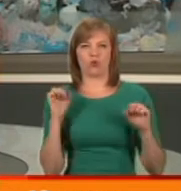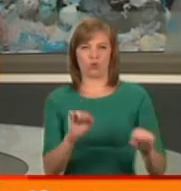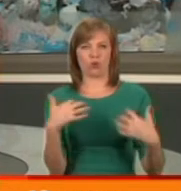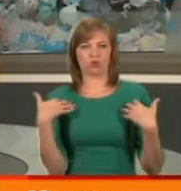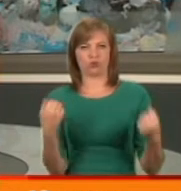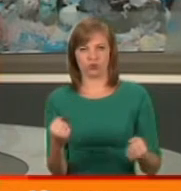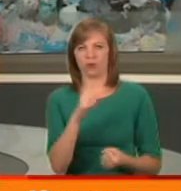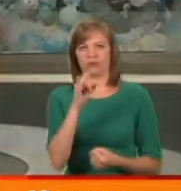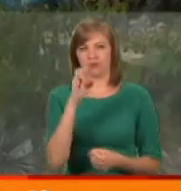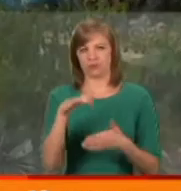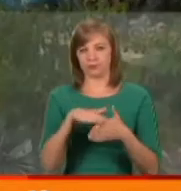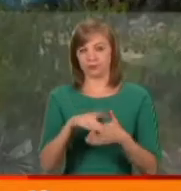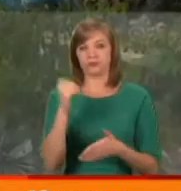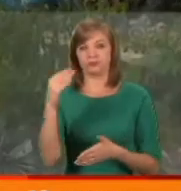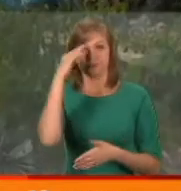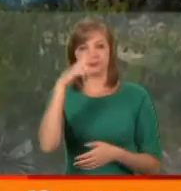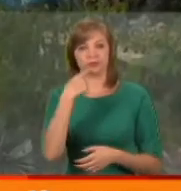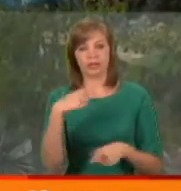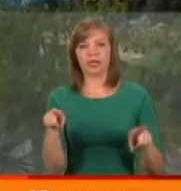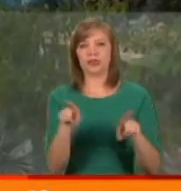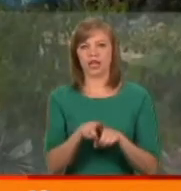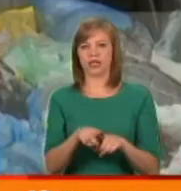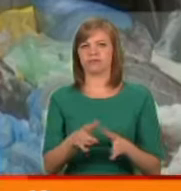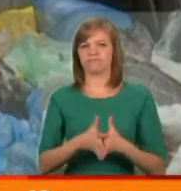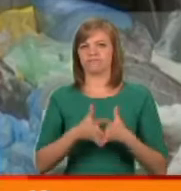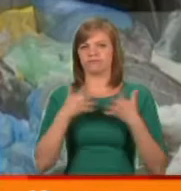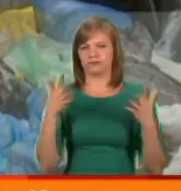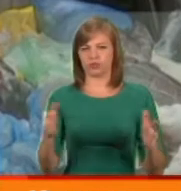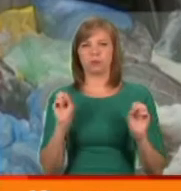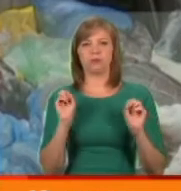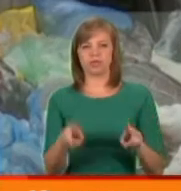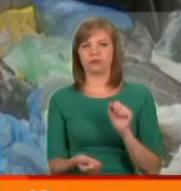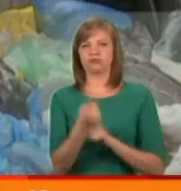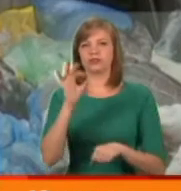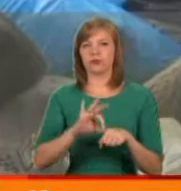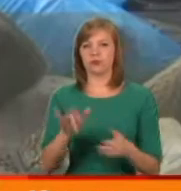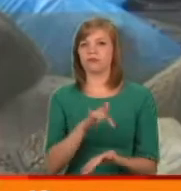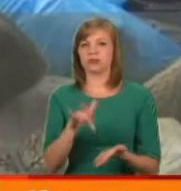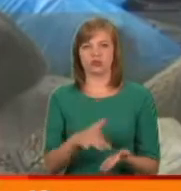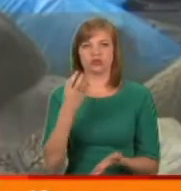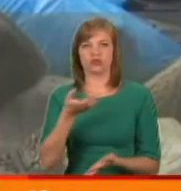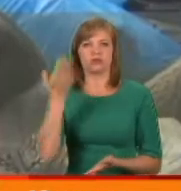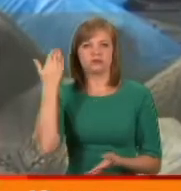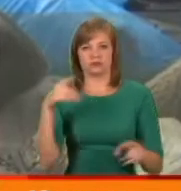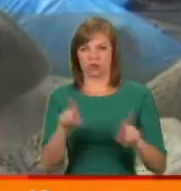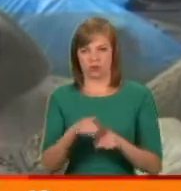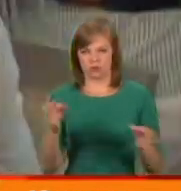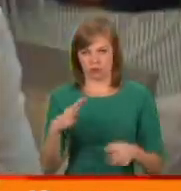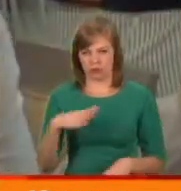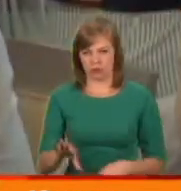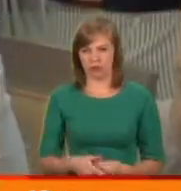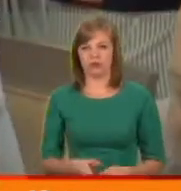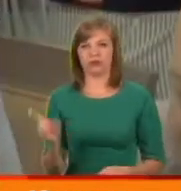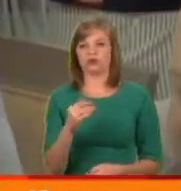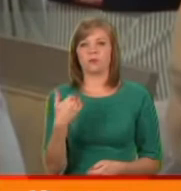здоров'я Володимир Зуб. За його словами, таким високим ризик спалаху хвороб у місті ще ніколи не був. Ну, якщо